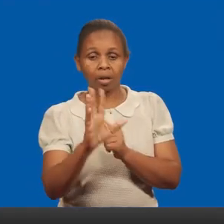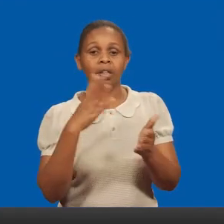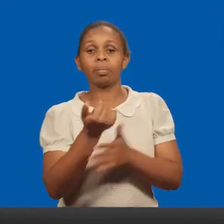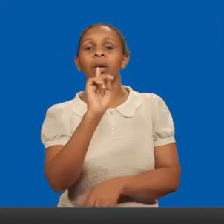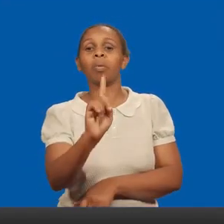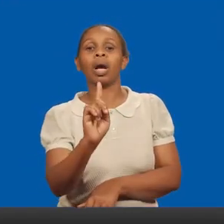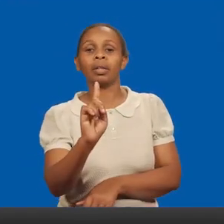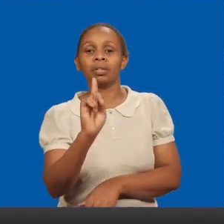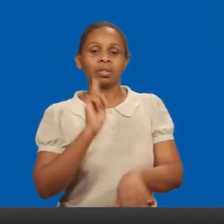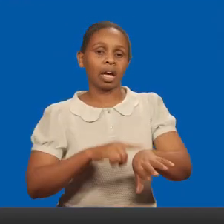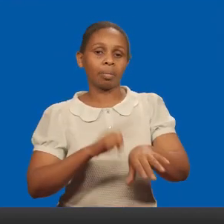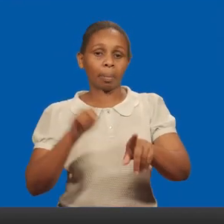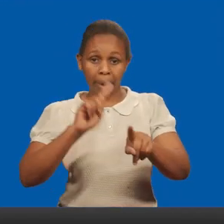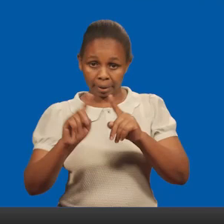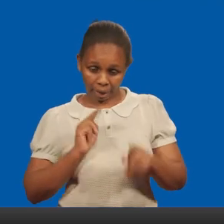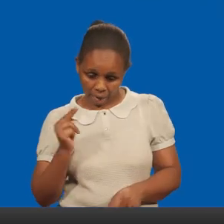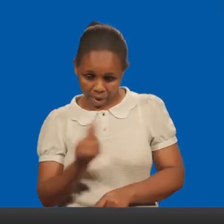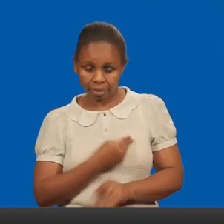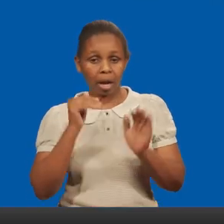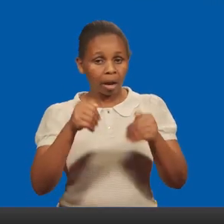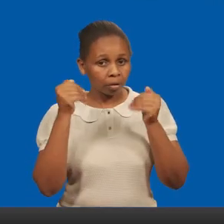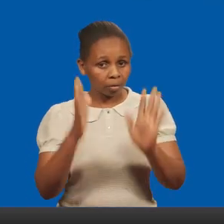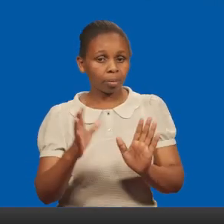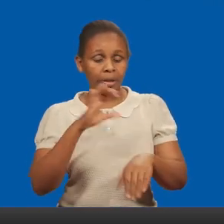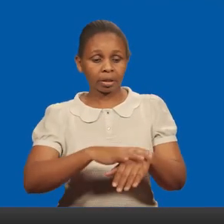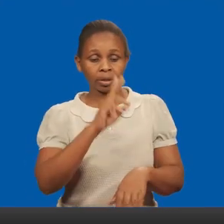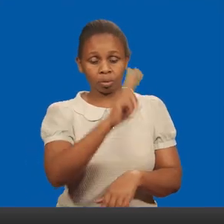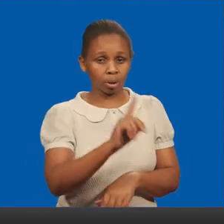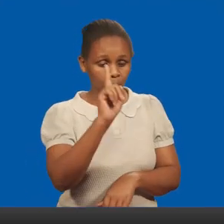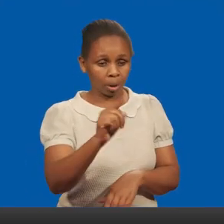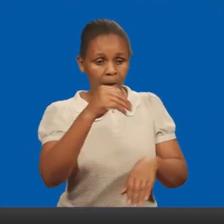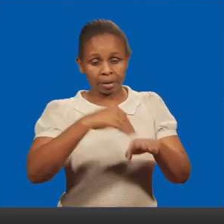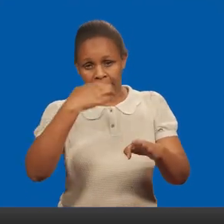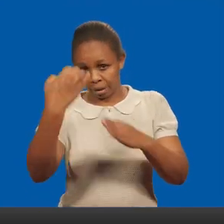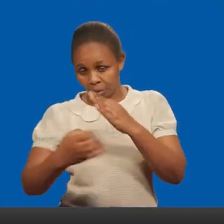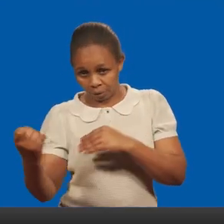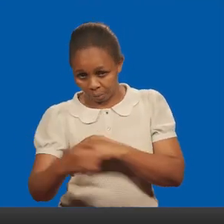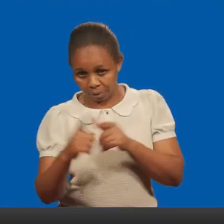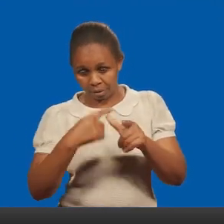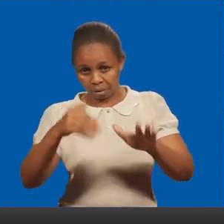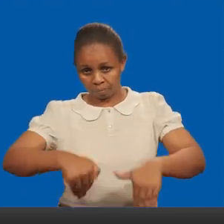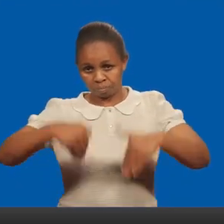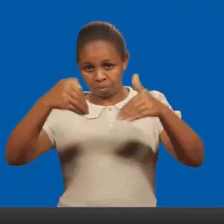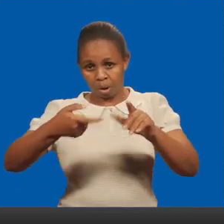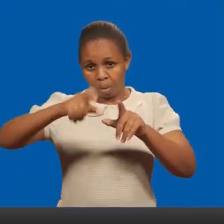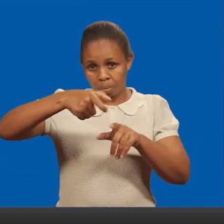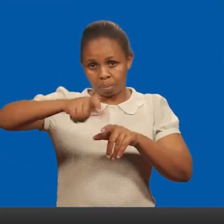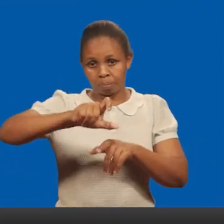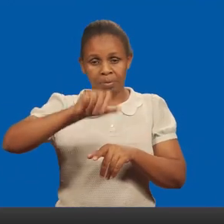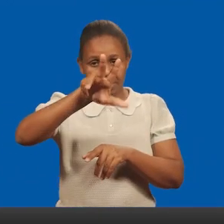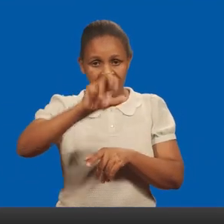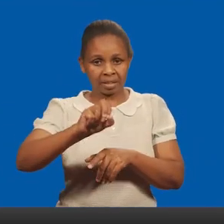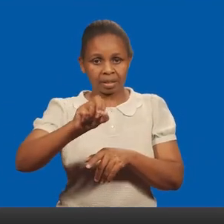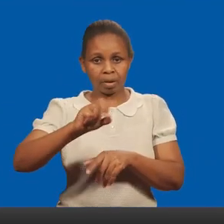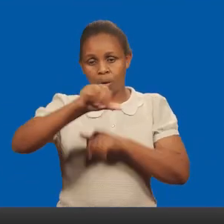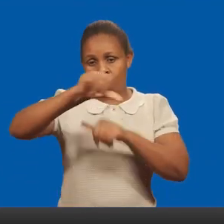shillings, wananunua tu mara moja, whereas a farmer would get 21 shillings at the end of the month and wait for a